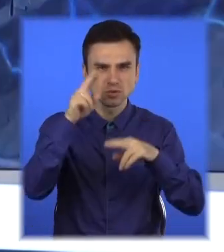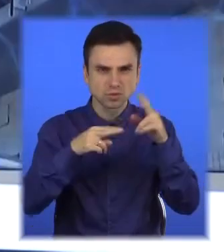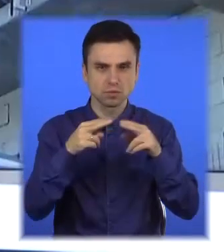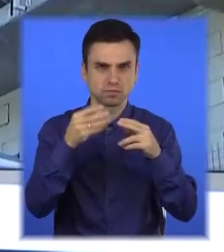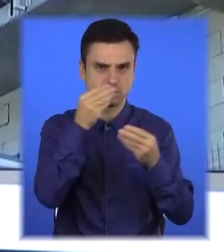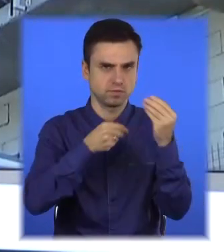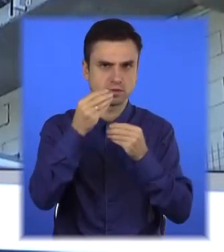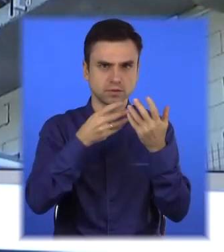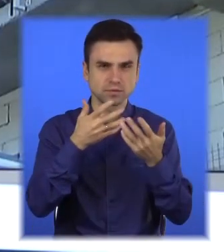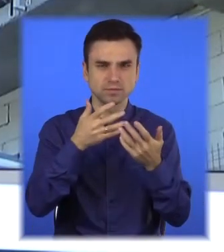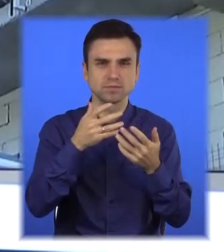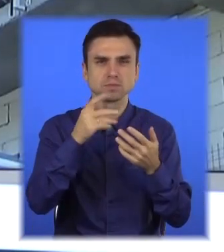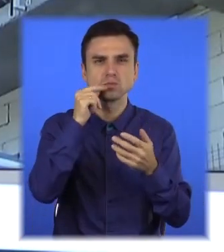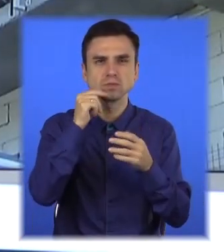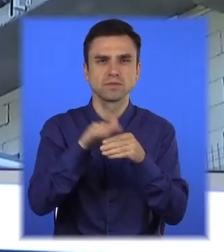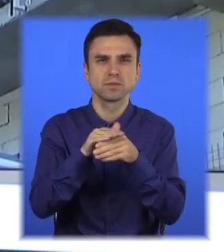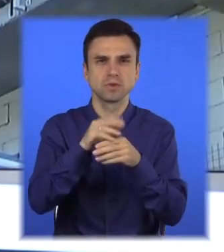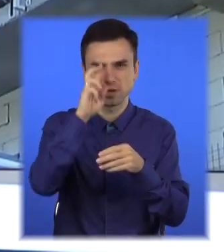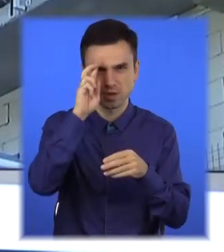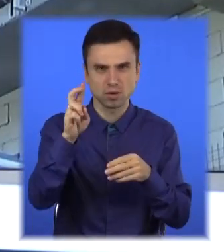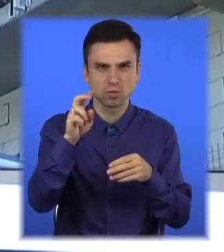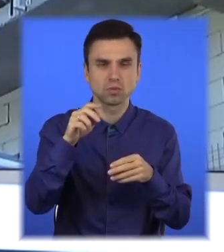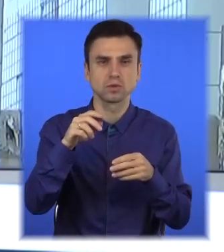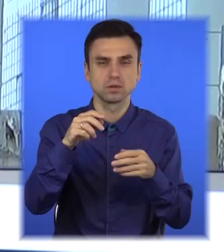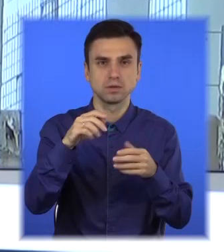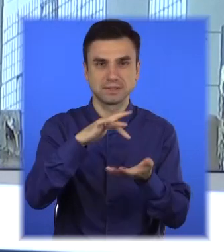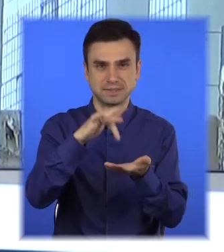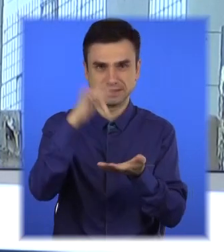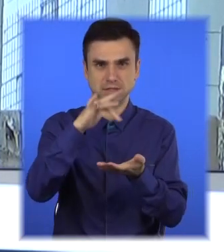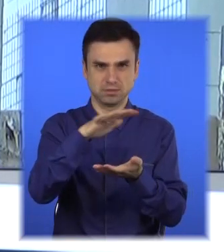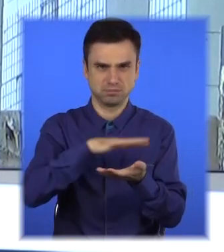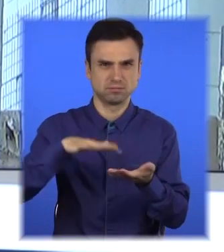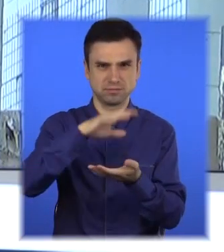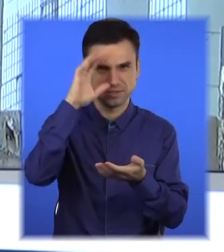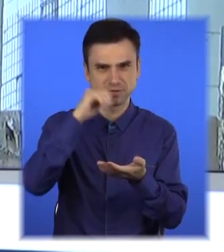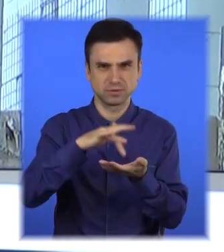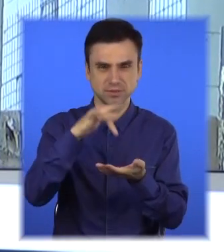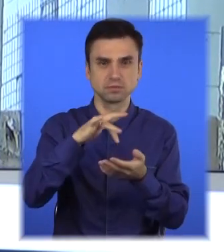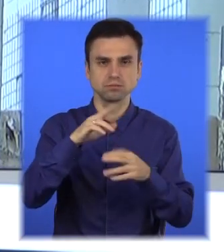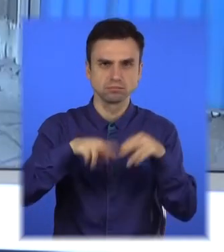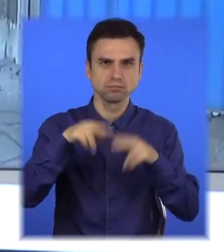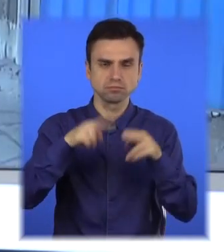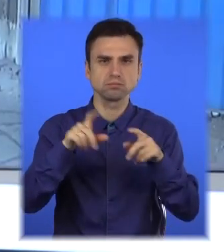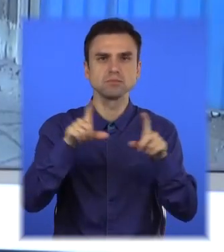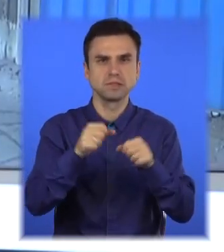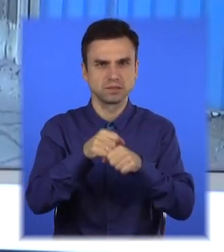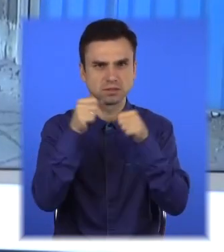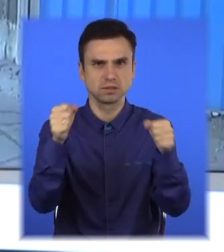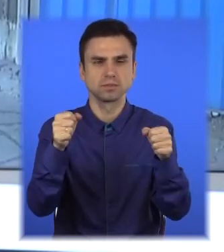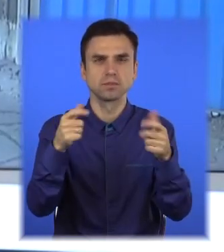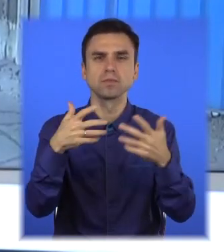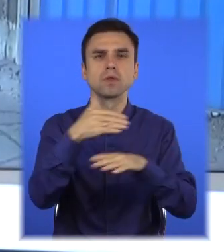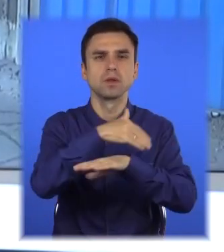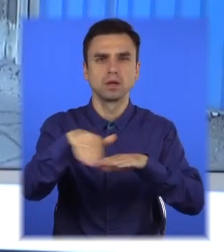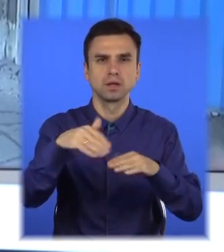махінації Короля. Новий торговий комплекс у центрі міста зводять незаконно. Принаймні, так вважають слідчі. Йдеться про будівлю за